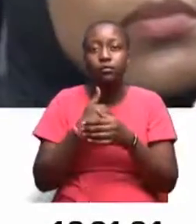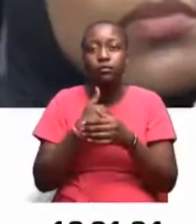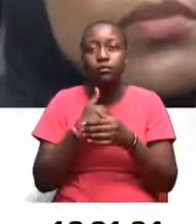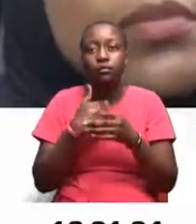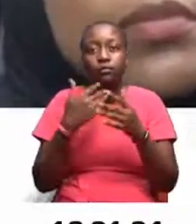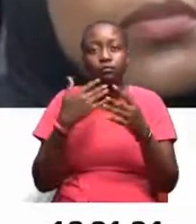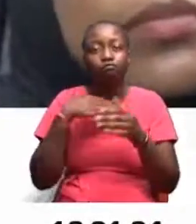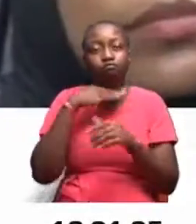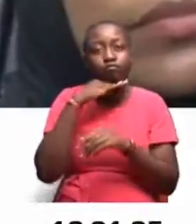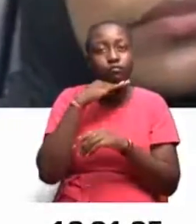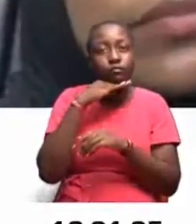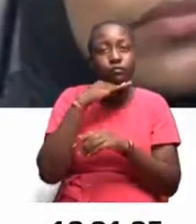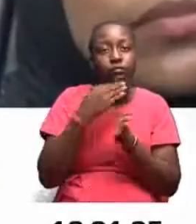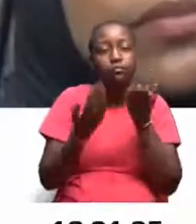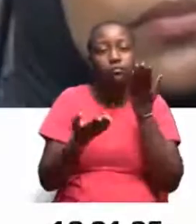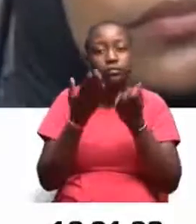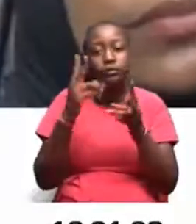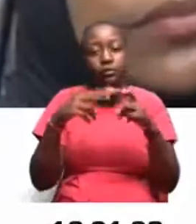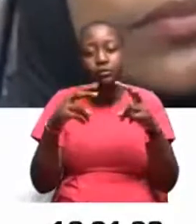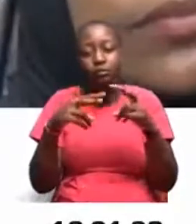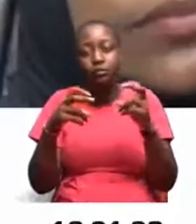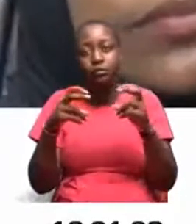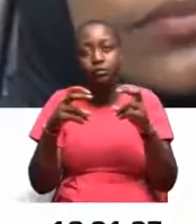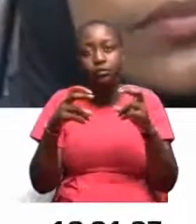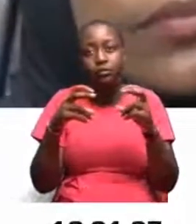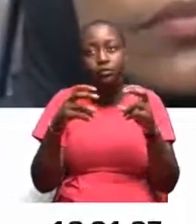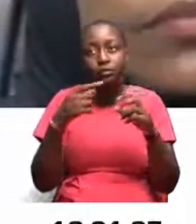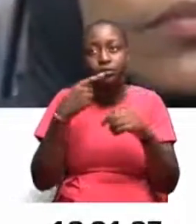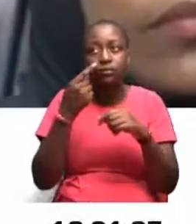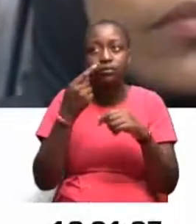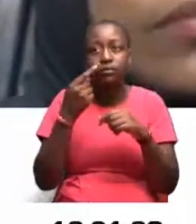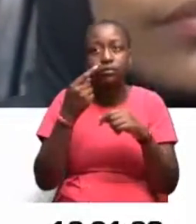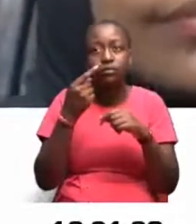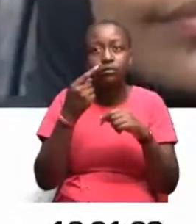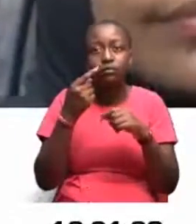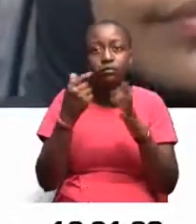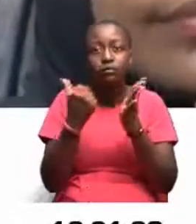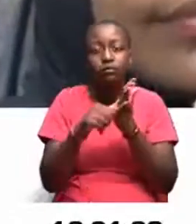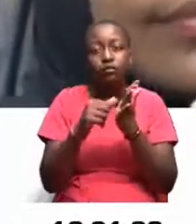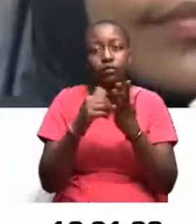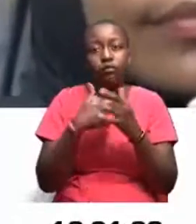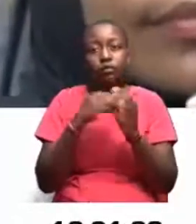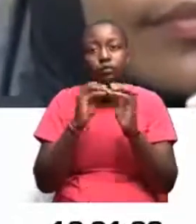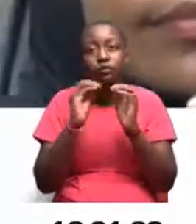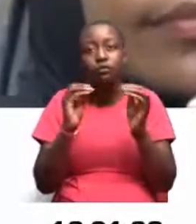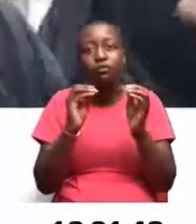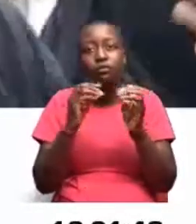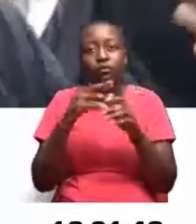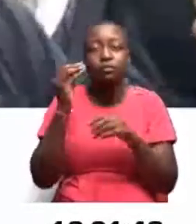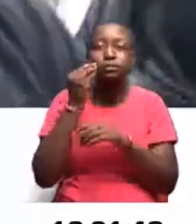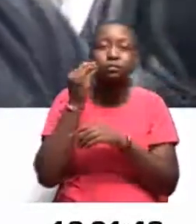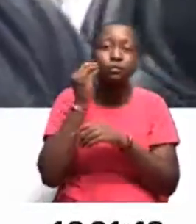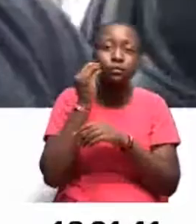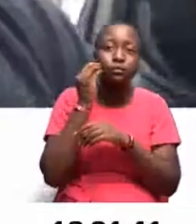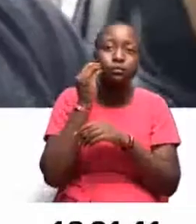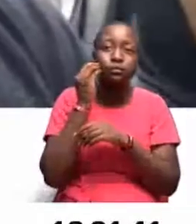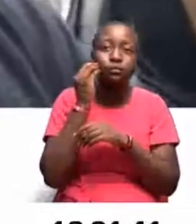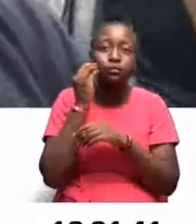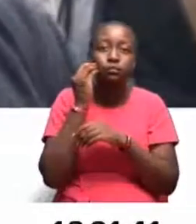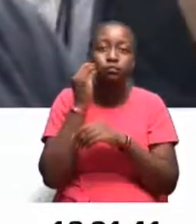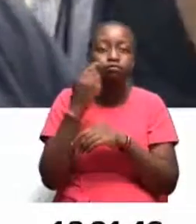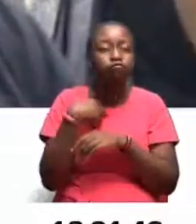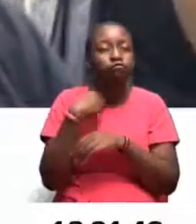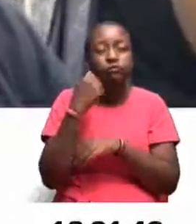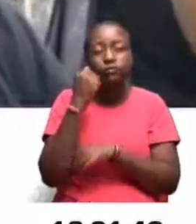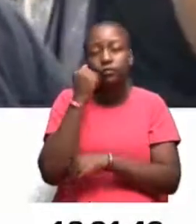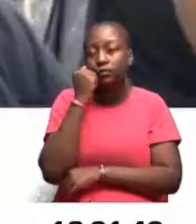fulani, baadaye ndio wakanipata sina hatia, wakasema mama utarudi zako nyumbani, huna makosa yoyote. Inasikitisha, mimi